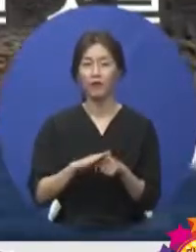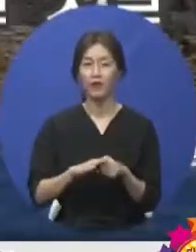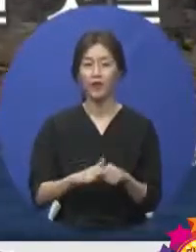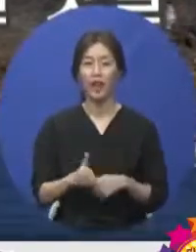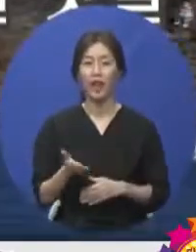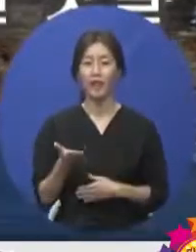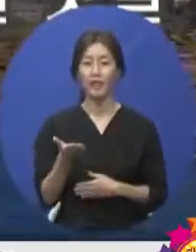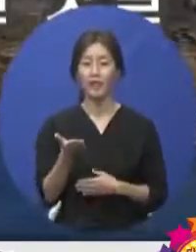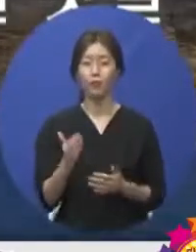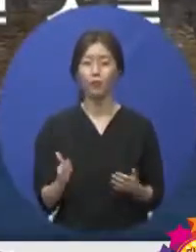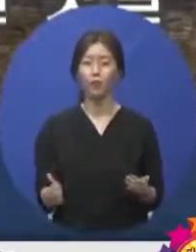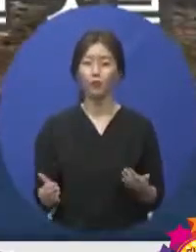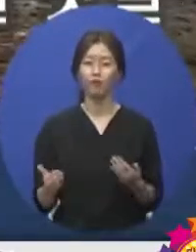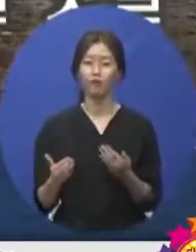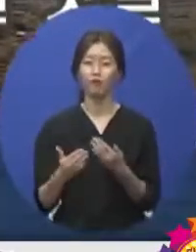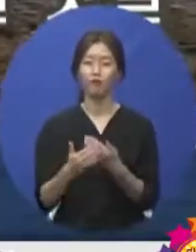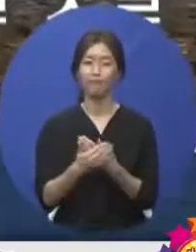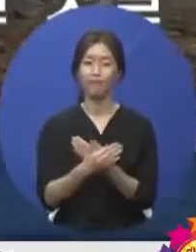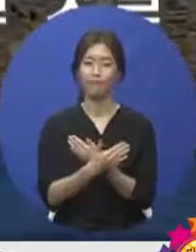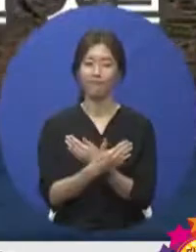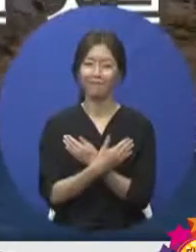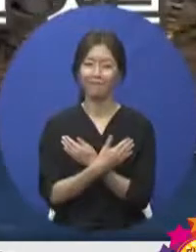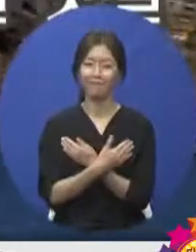사랑하는 당신 품에